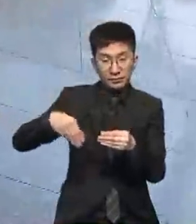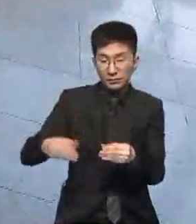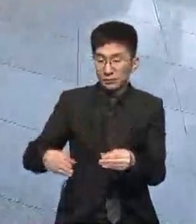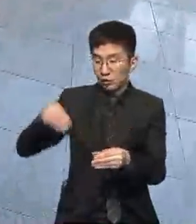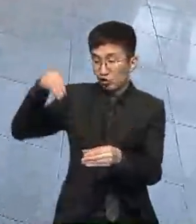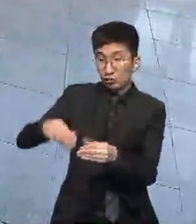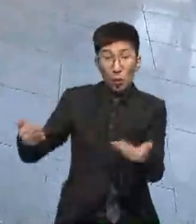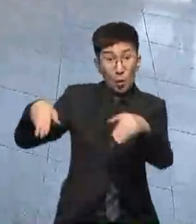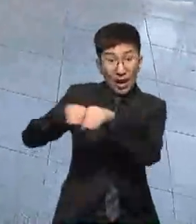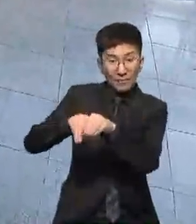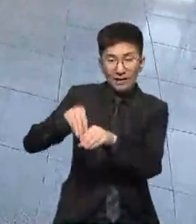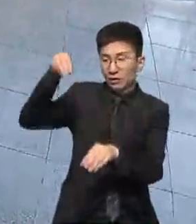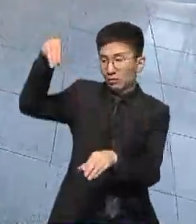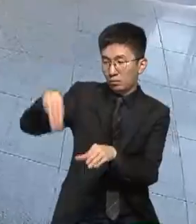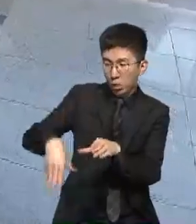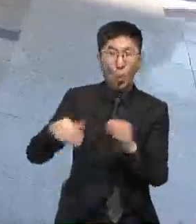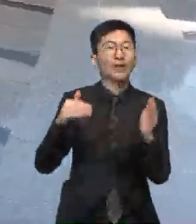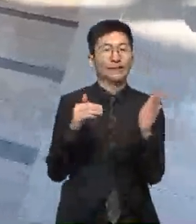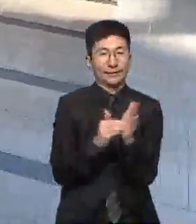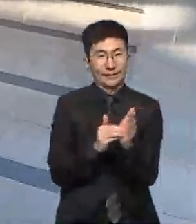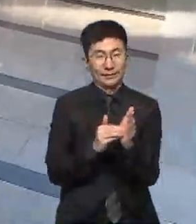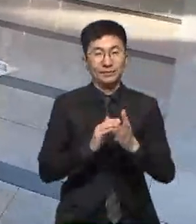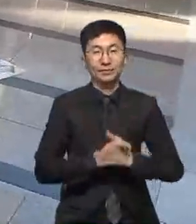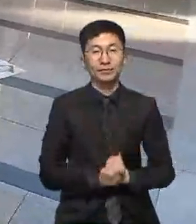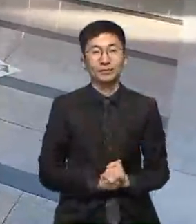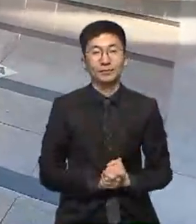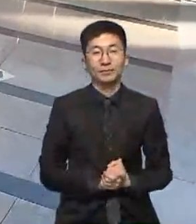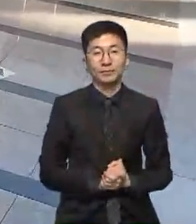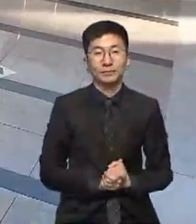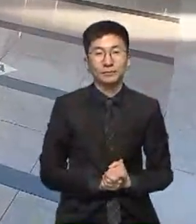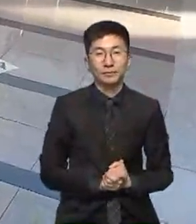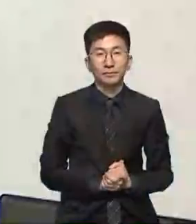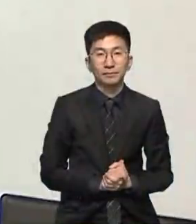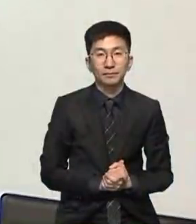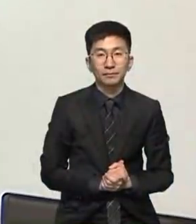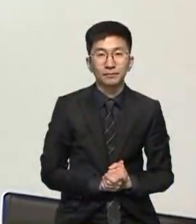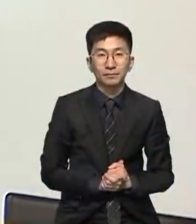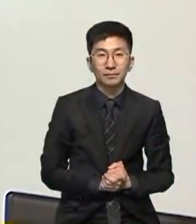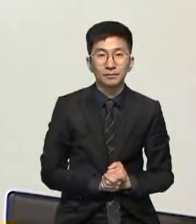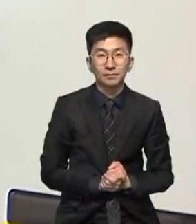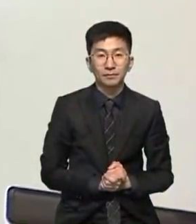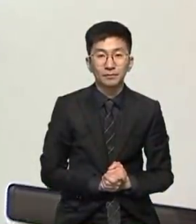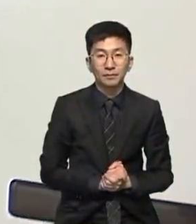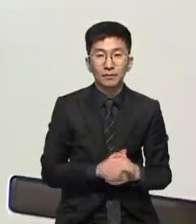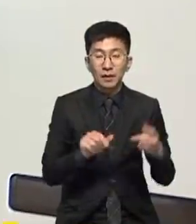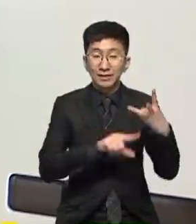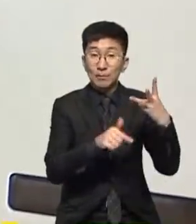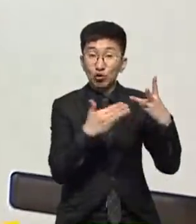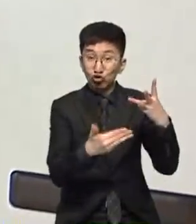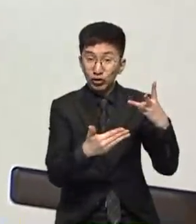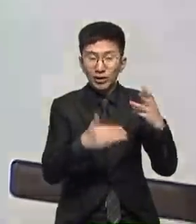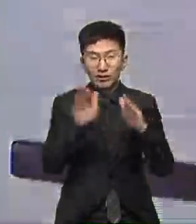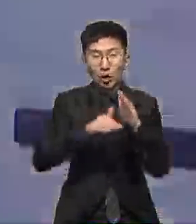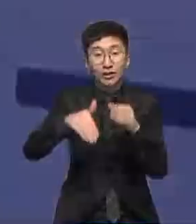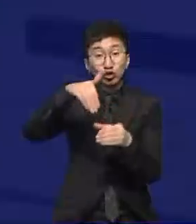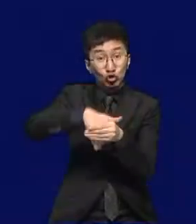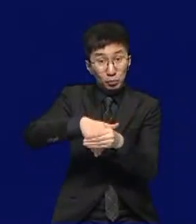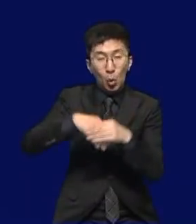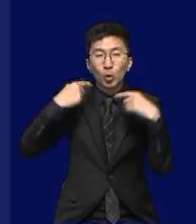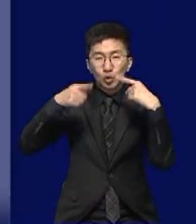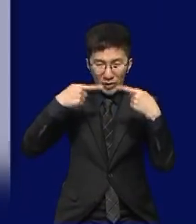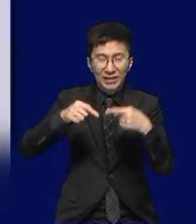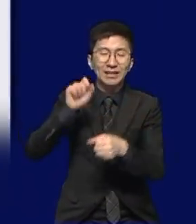가서 회송용 봉투를 넣으면 사전투표는 끝이 납니다. 3월 9일 본 투표용지는 이미